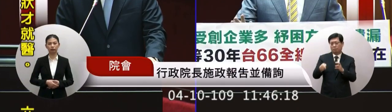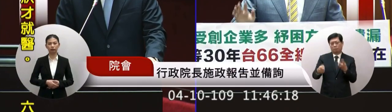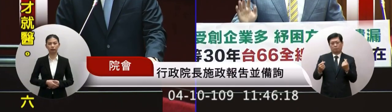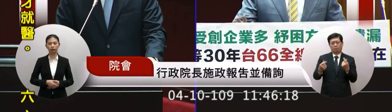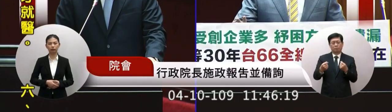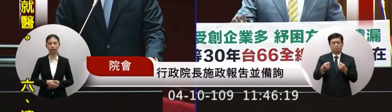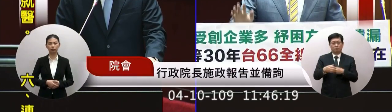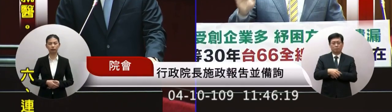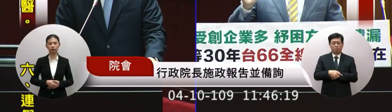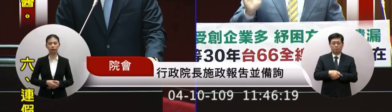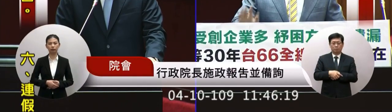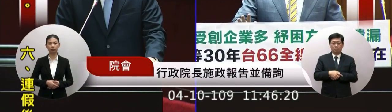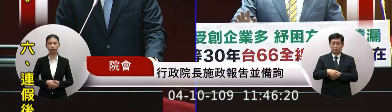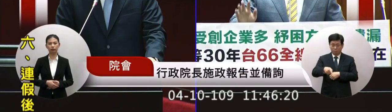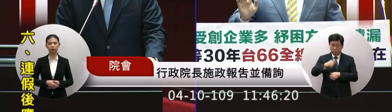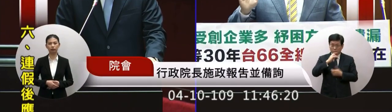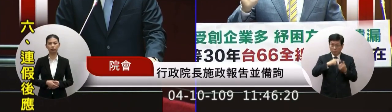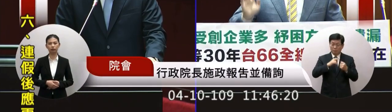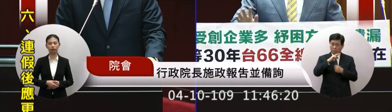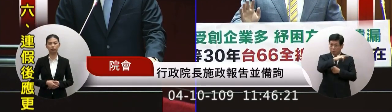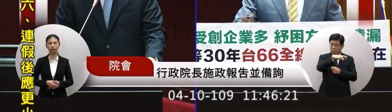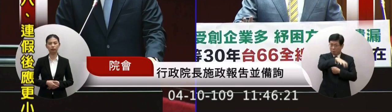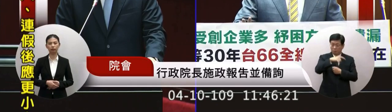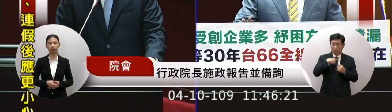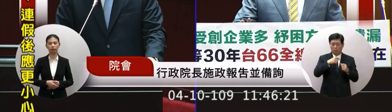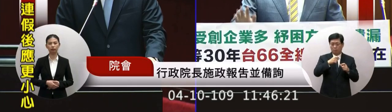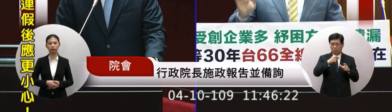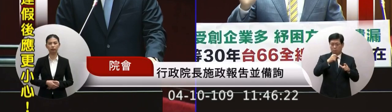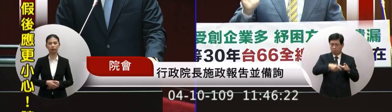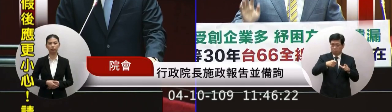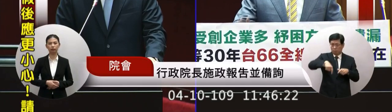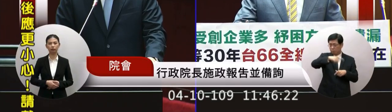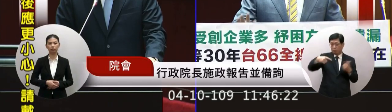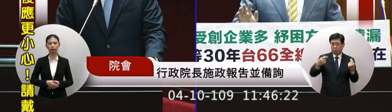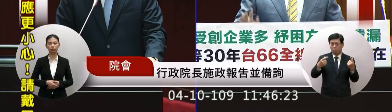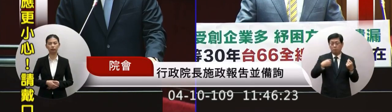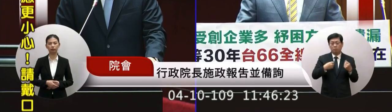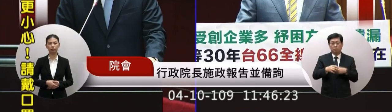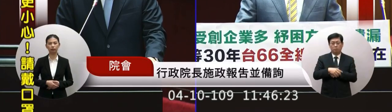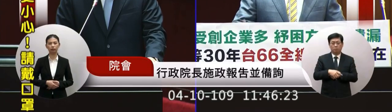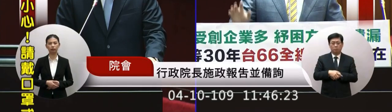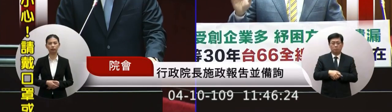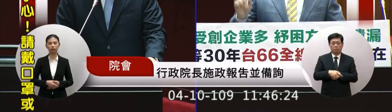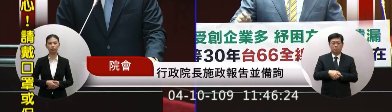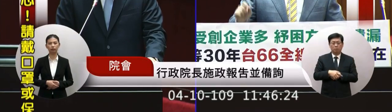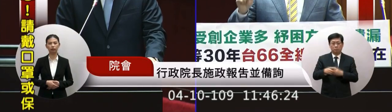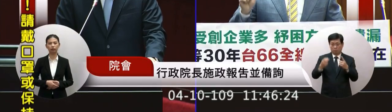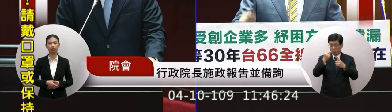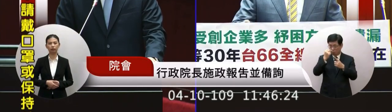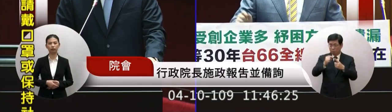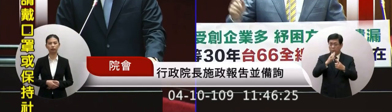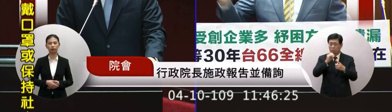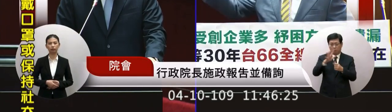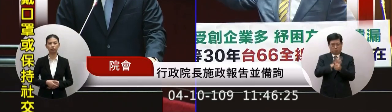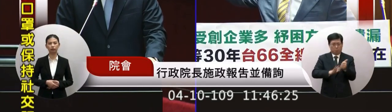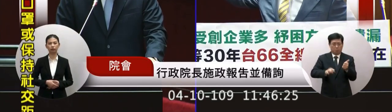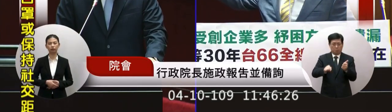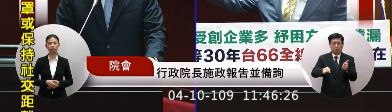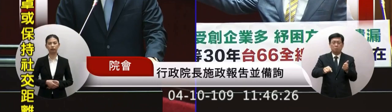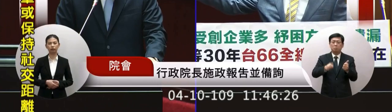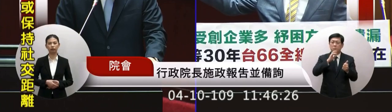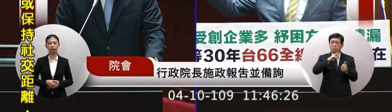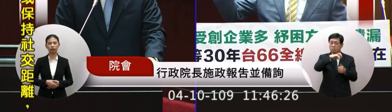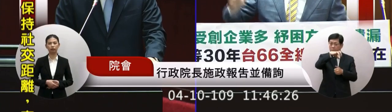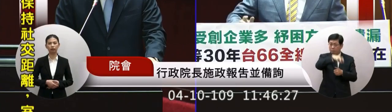直接跟我们这个航空好业者一样，好这些大众运输业者一样，好，特别是受到我们的